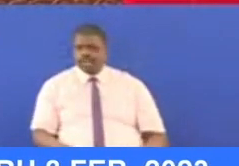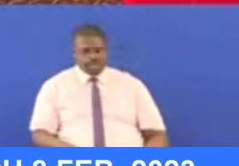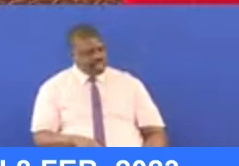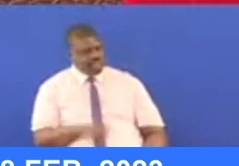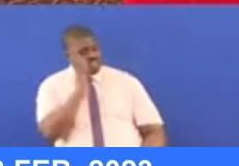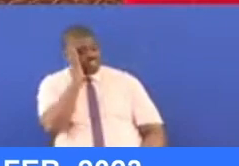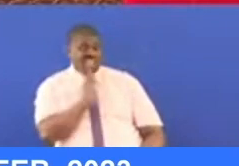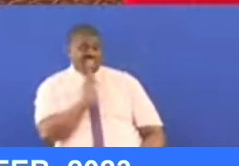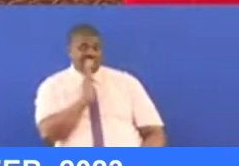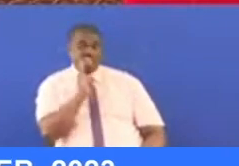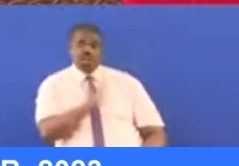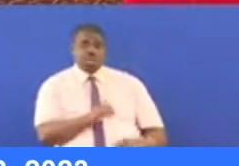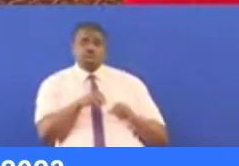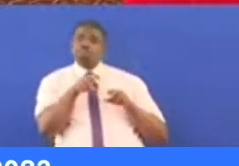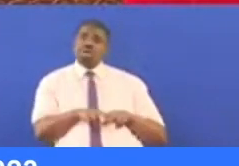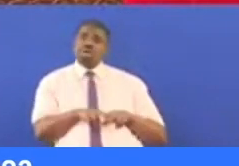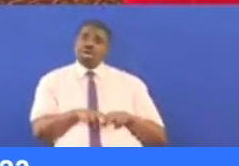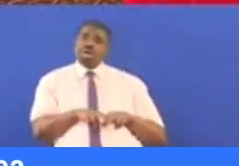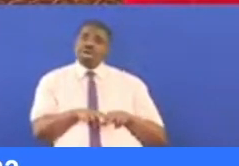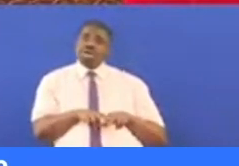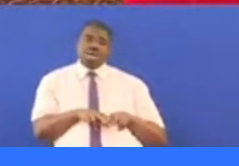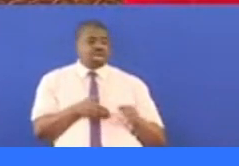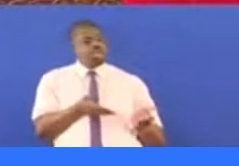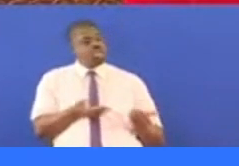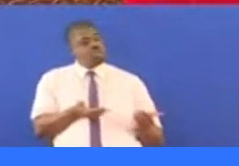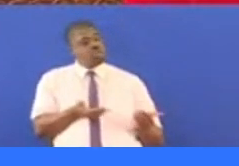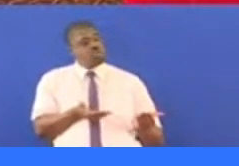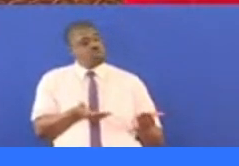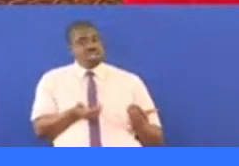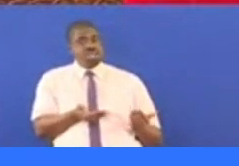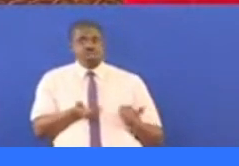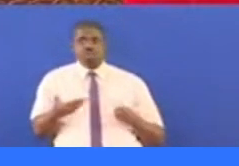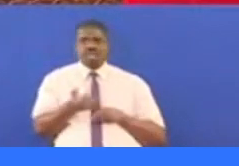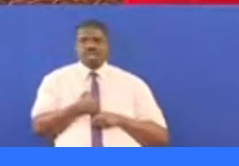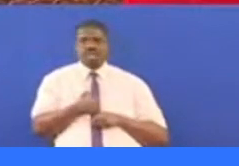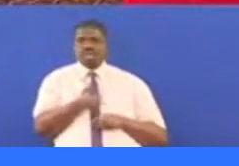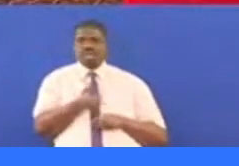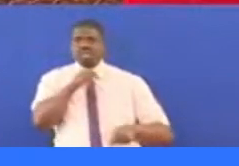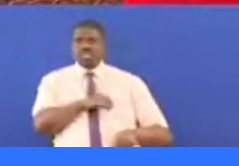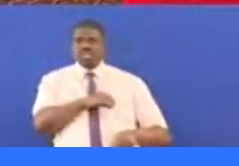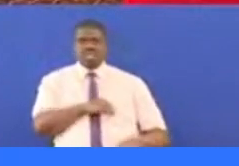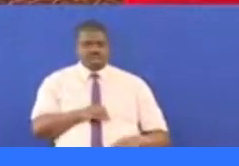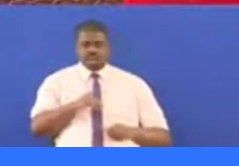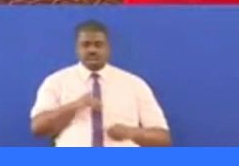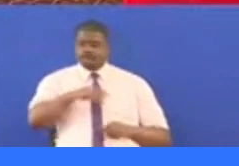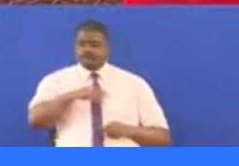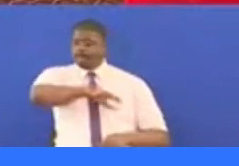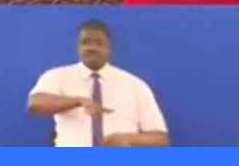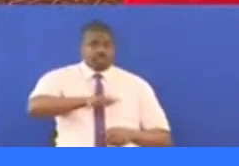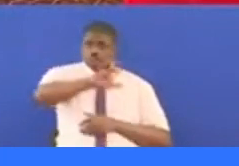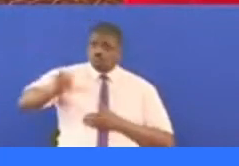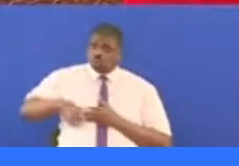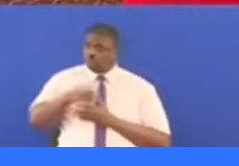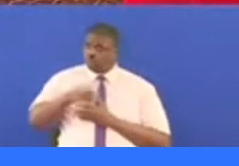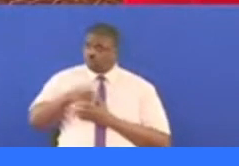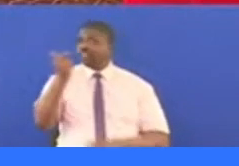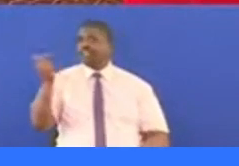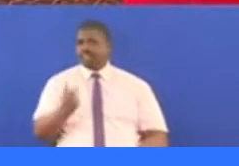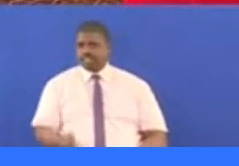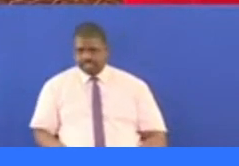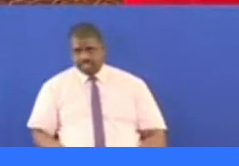wake wamekaa hawasubiri wamepata ajira, majimbo yote Tanzania.